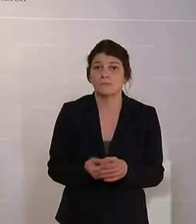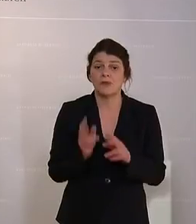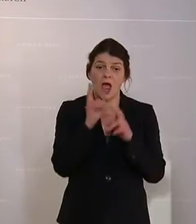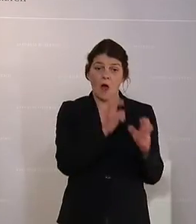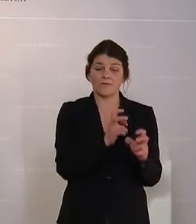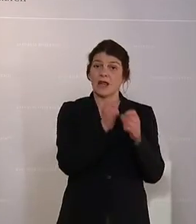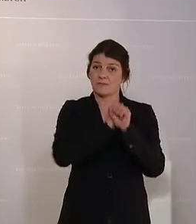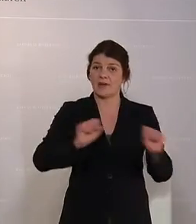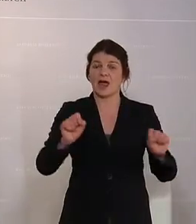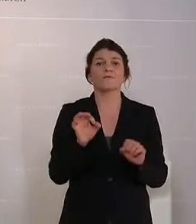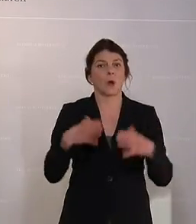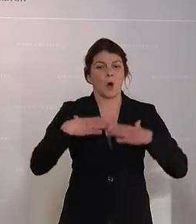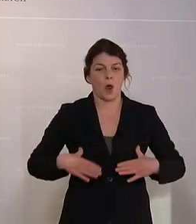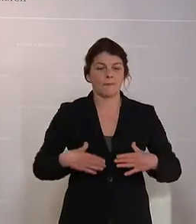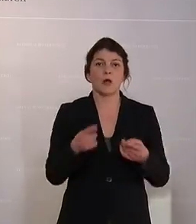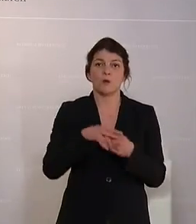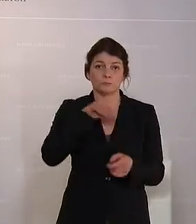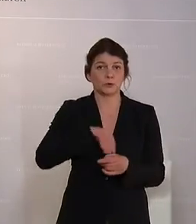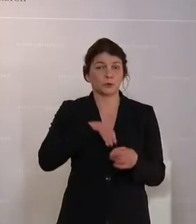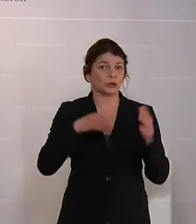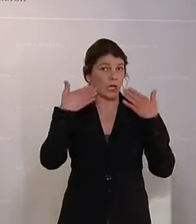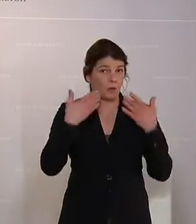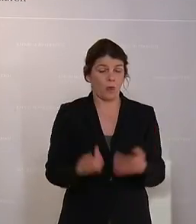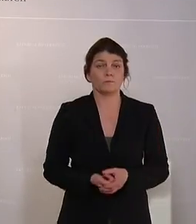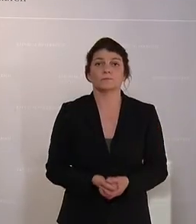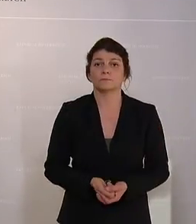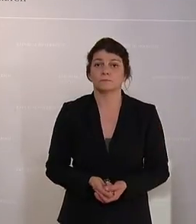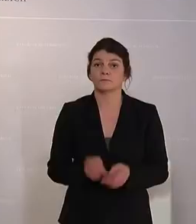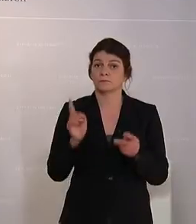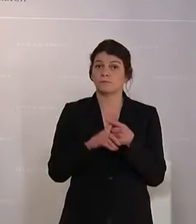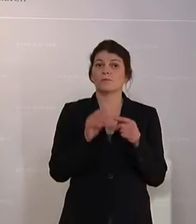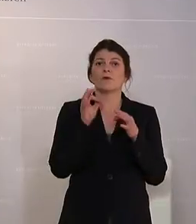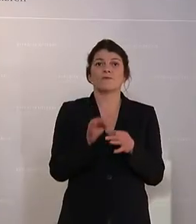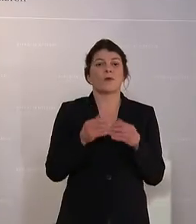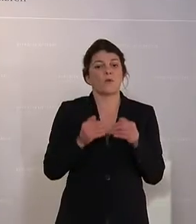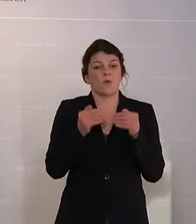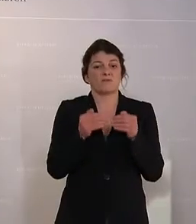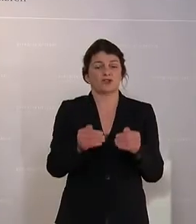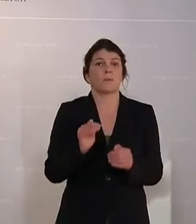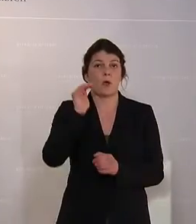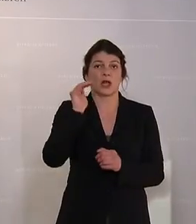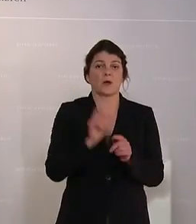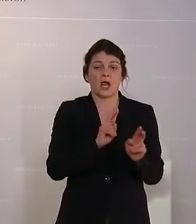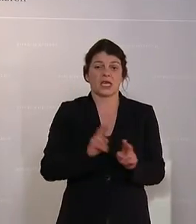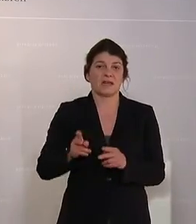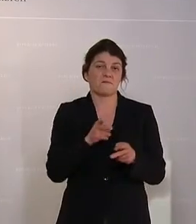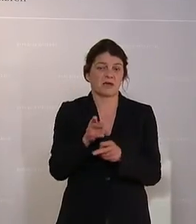Aufenthalt im Freien zur körperlichen und psychischen Erholung. Und für unaufschiebbare behördliche und gerichtliche